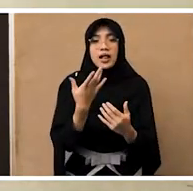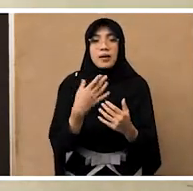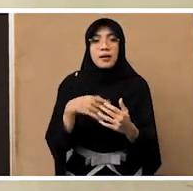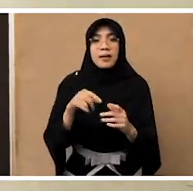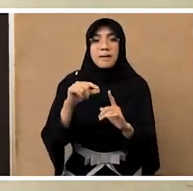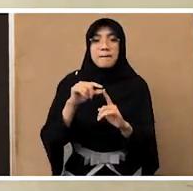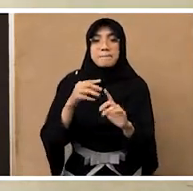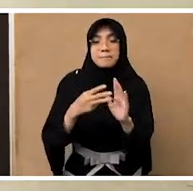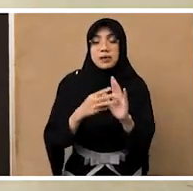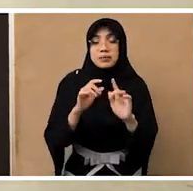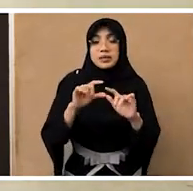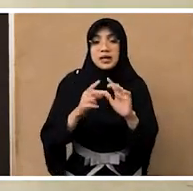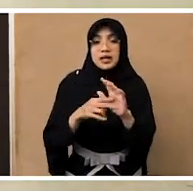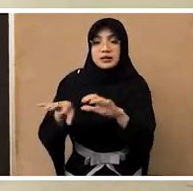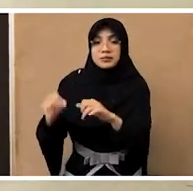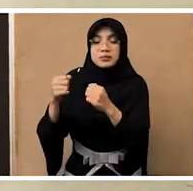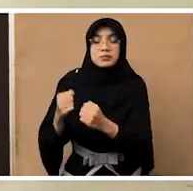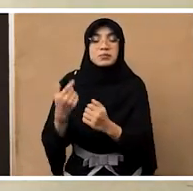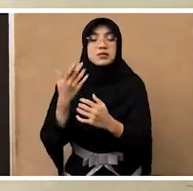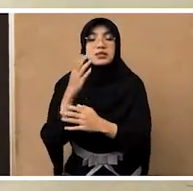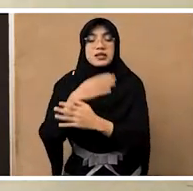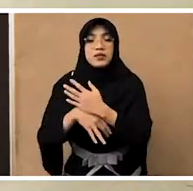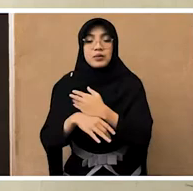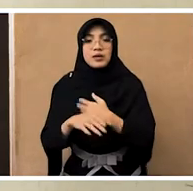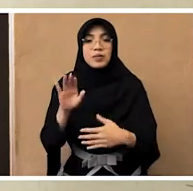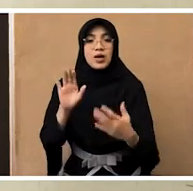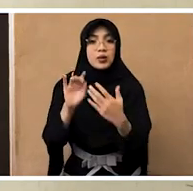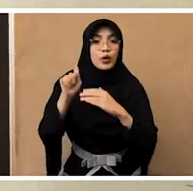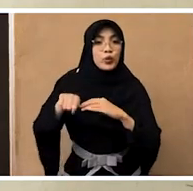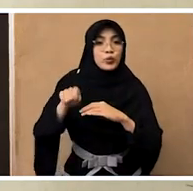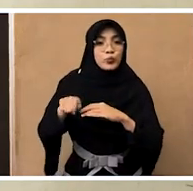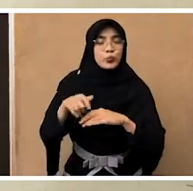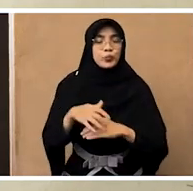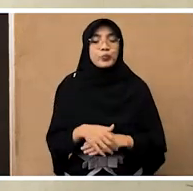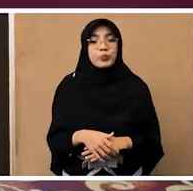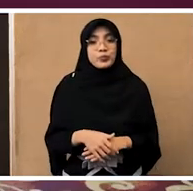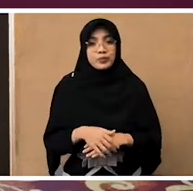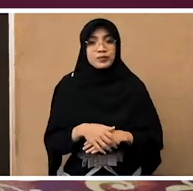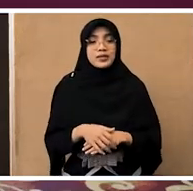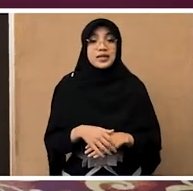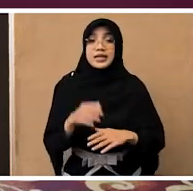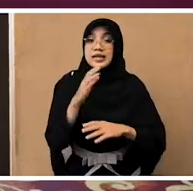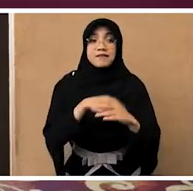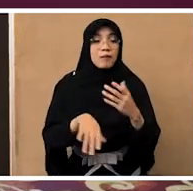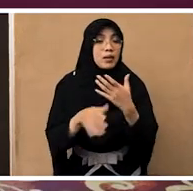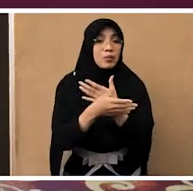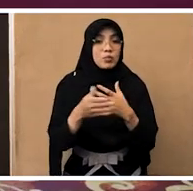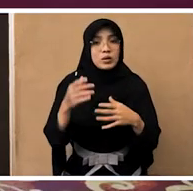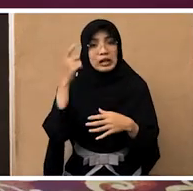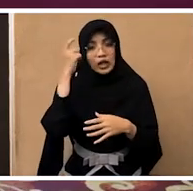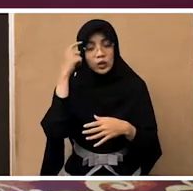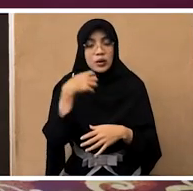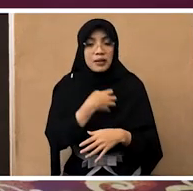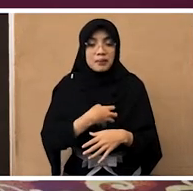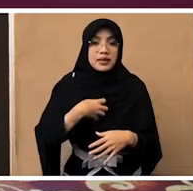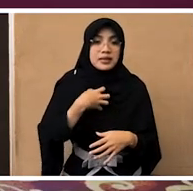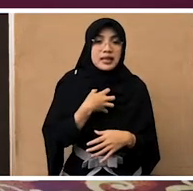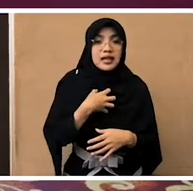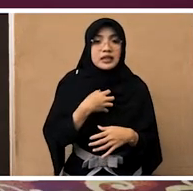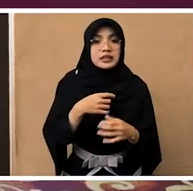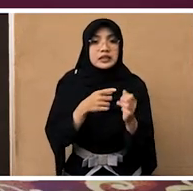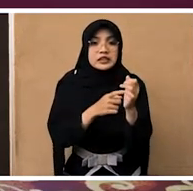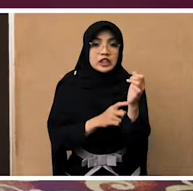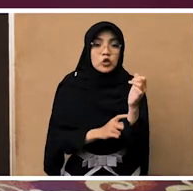pemidanaan ya Bagi teman-teman difabel misalkan yang berhadapan dengan hukum difabel apapun yang intelektual mental